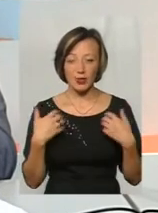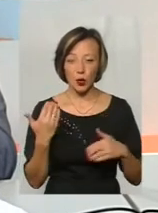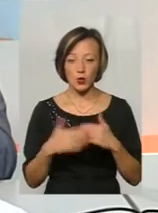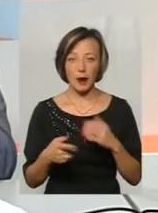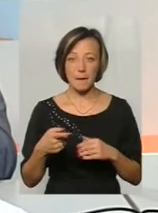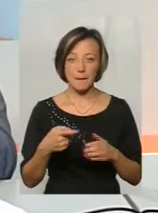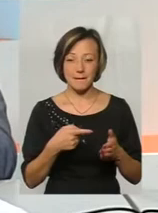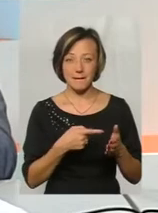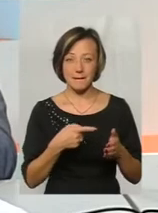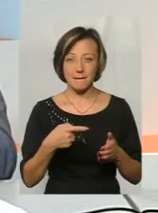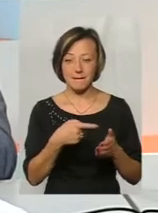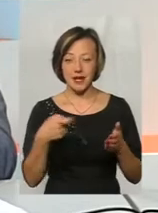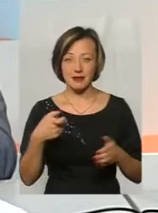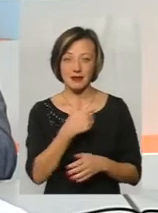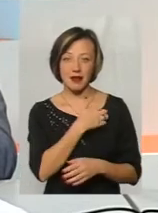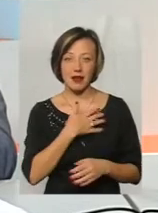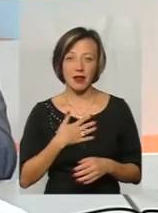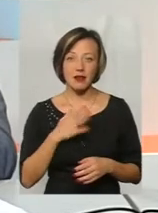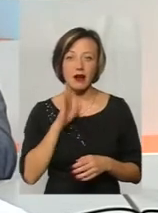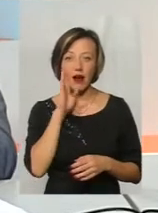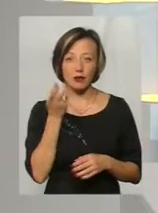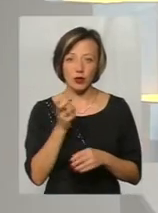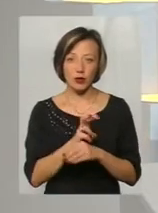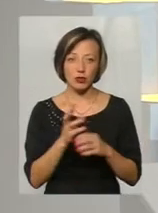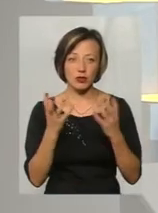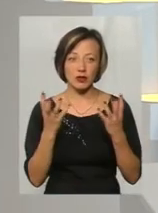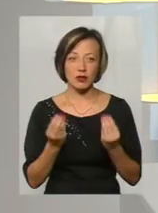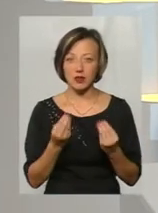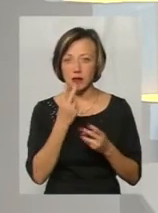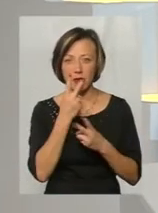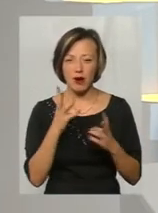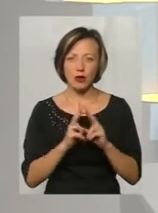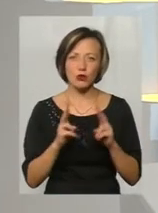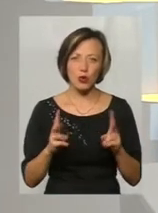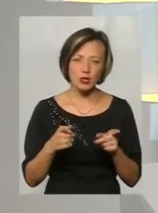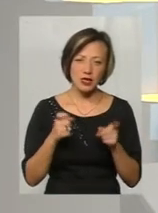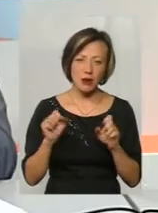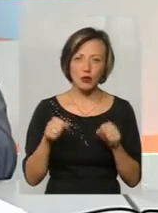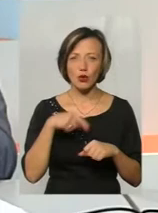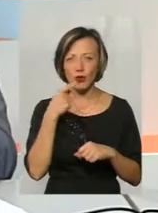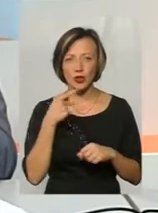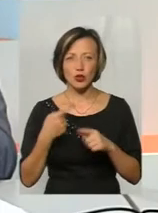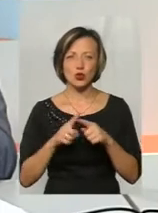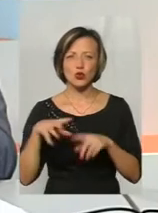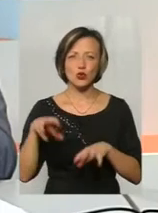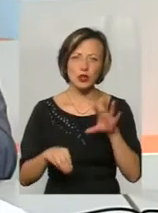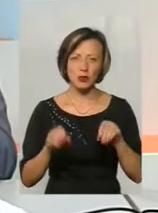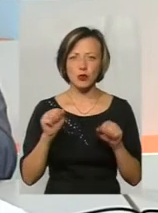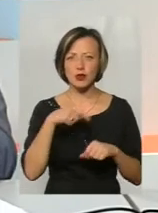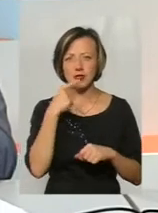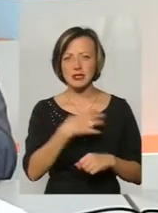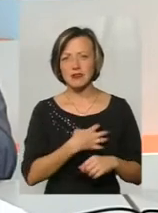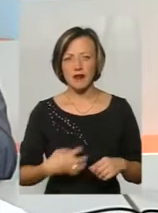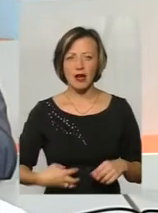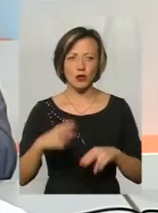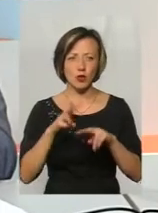підстрелена, приходить додому під ранок там, чи днем, і цього ніхто не бачить, хто стріляв. Можна говорити, що сусід, можна говорити сват,